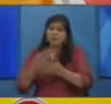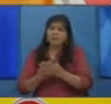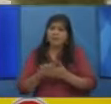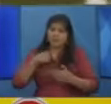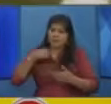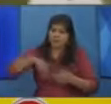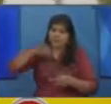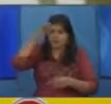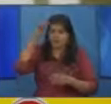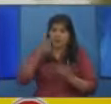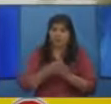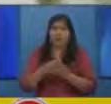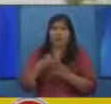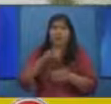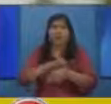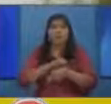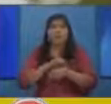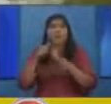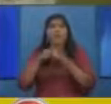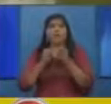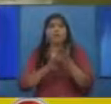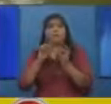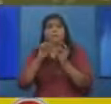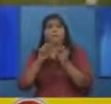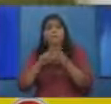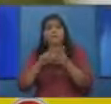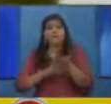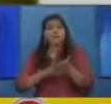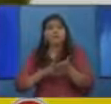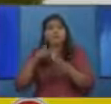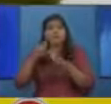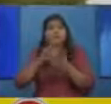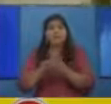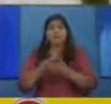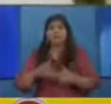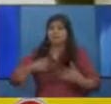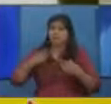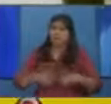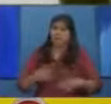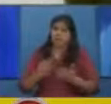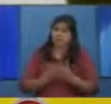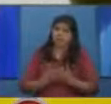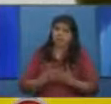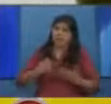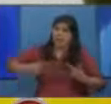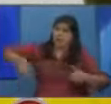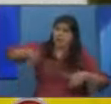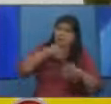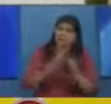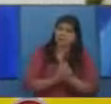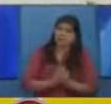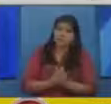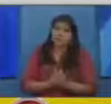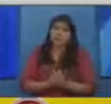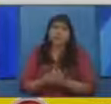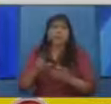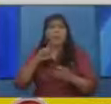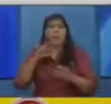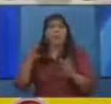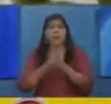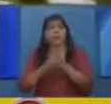में डॉक्टर बाबा साहब आम्बेडकर जैसी महान विभूतियां रही, जिन्होंने हम सभी को संविधान के माध्यम